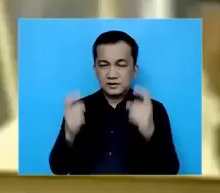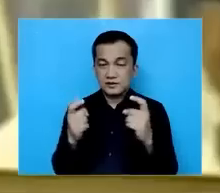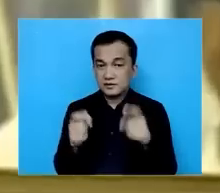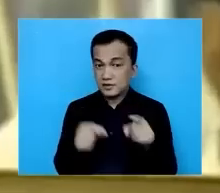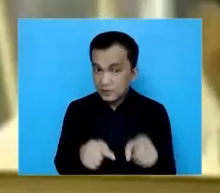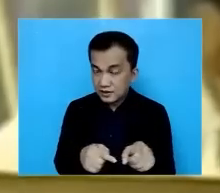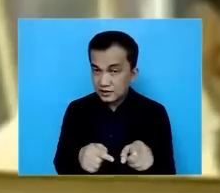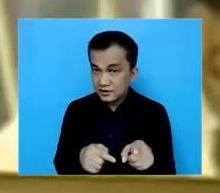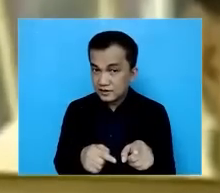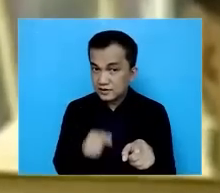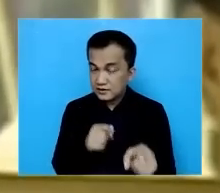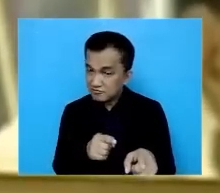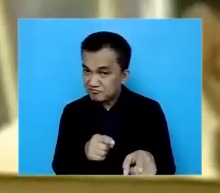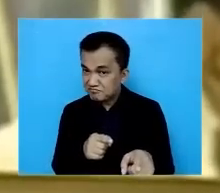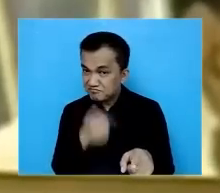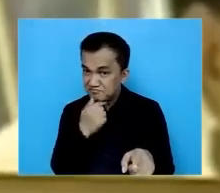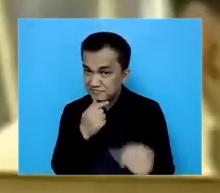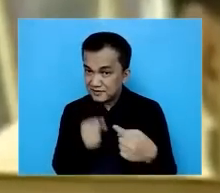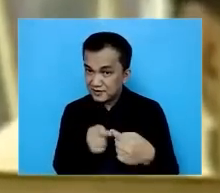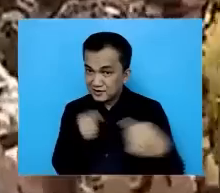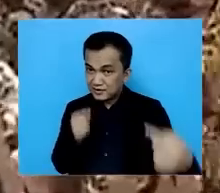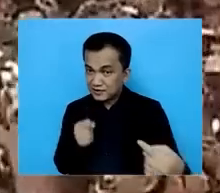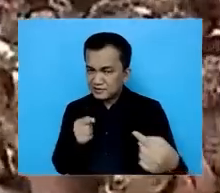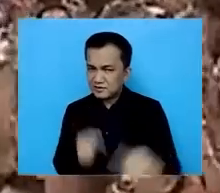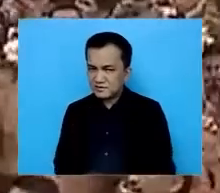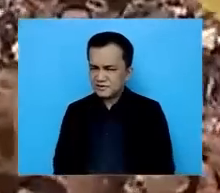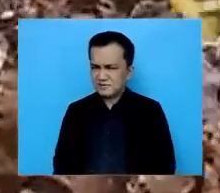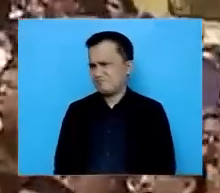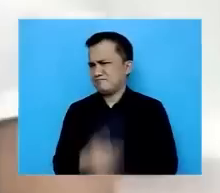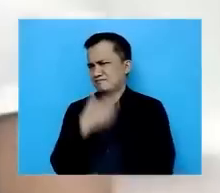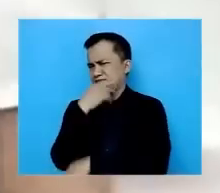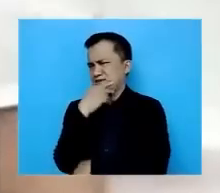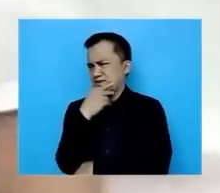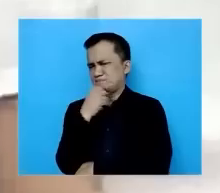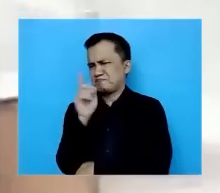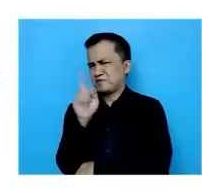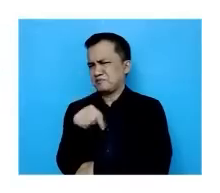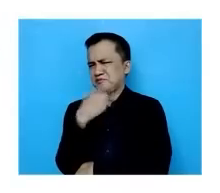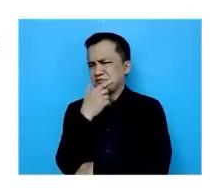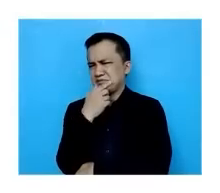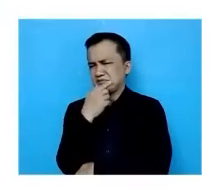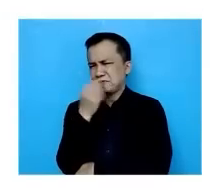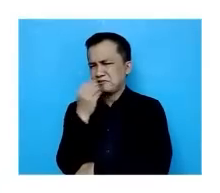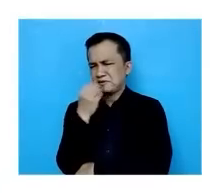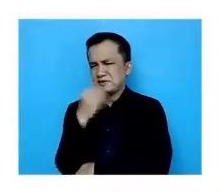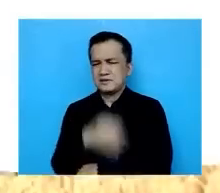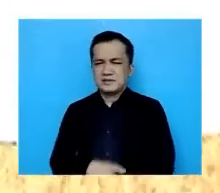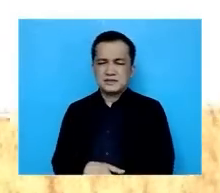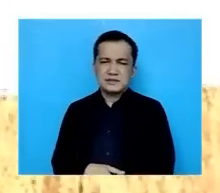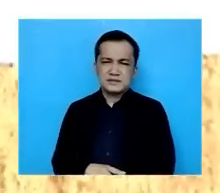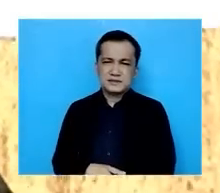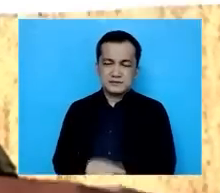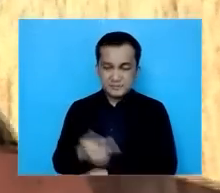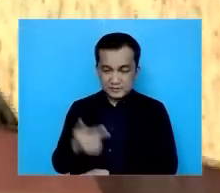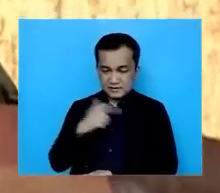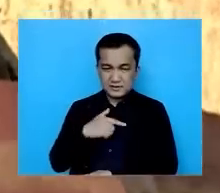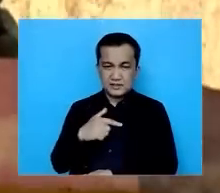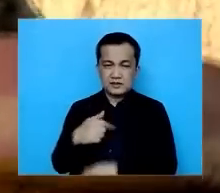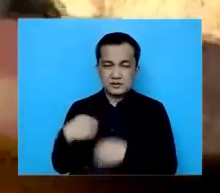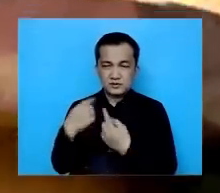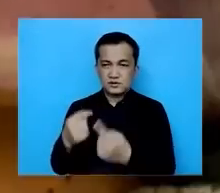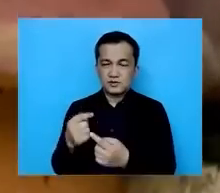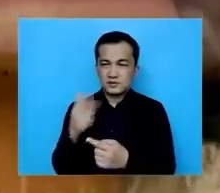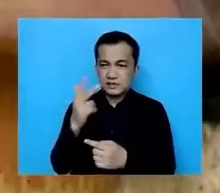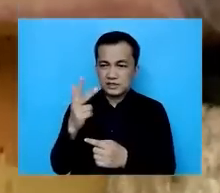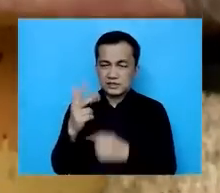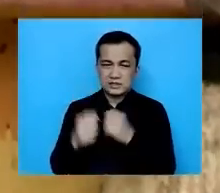sila, ang kontrabida, parang malabo-labo yata yun. Eh nagkaroon kasi ng lapas tatlong dekada ang mga pwersa ng